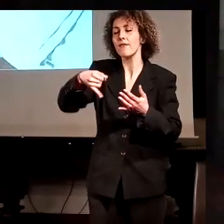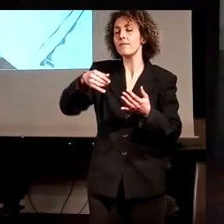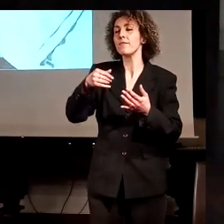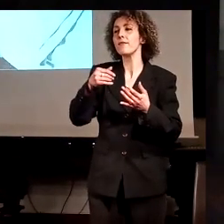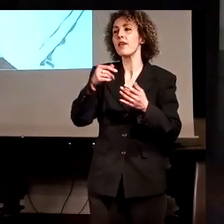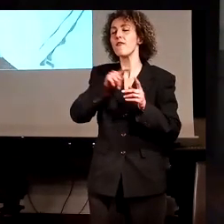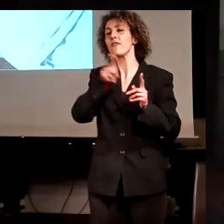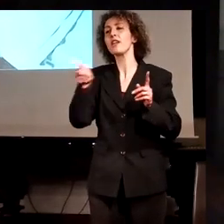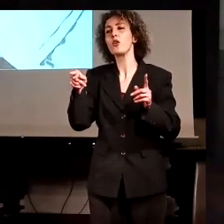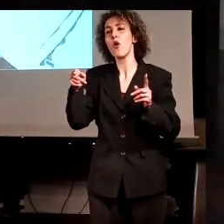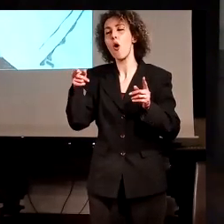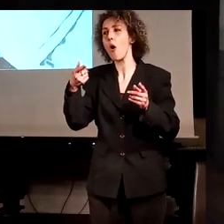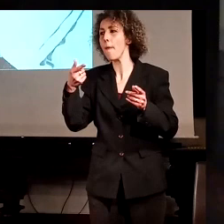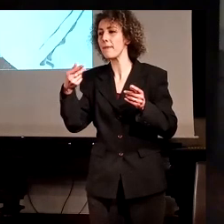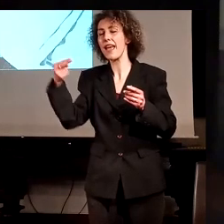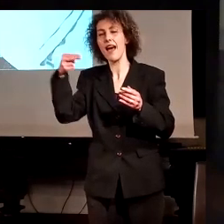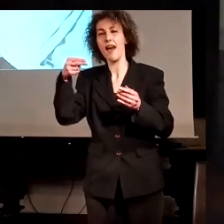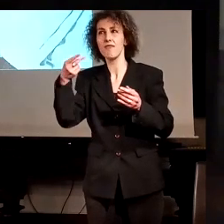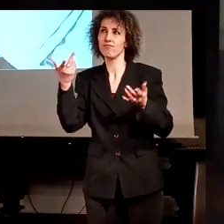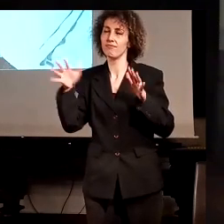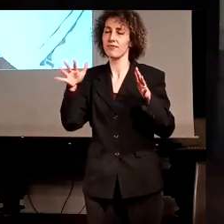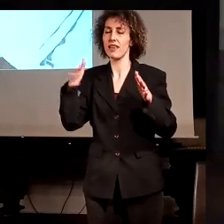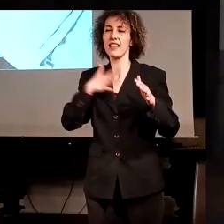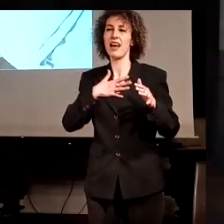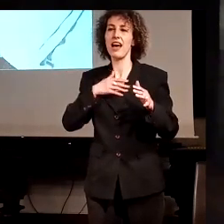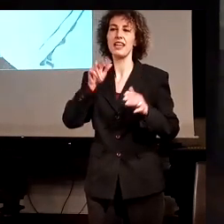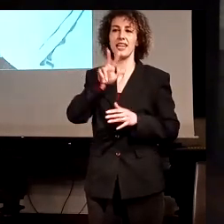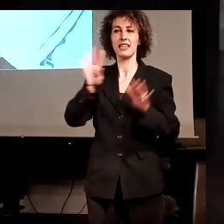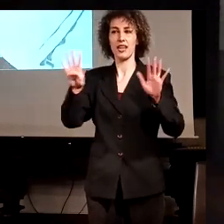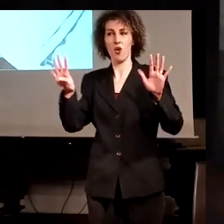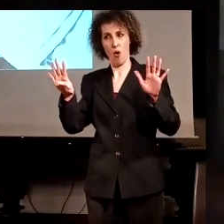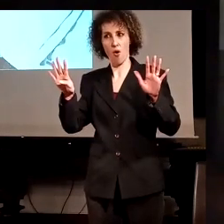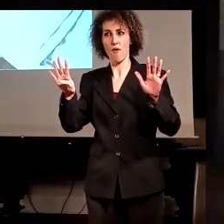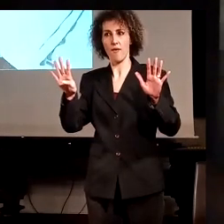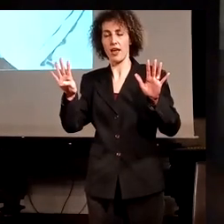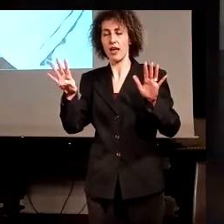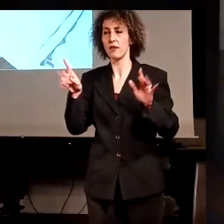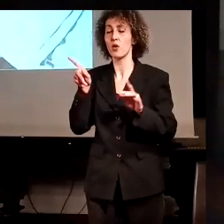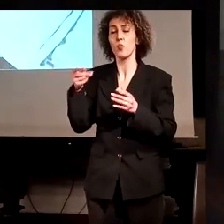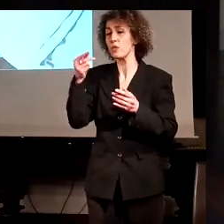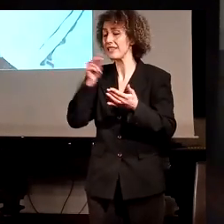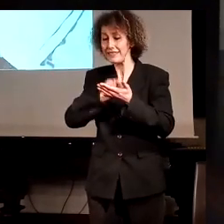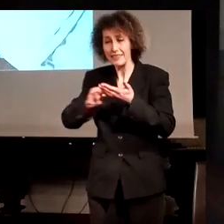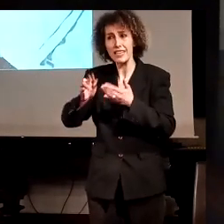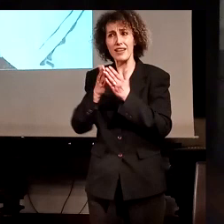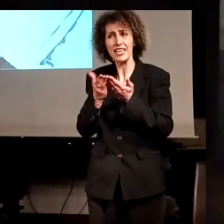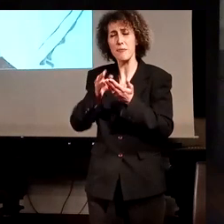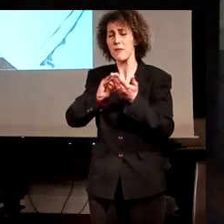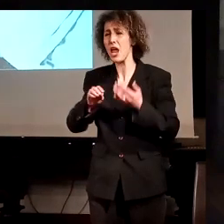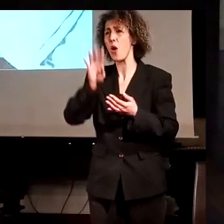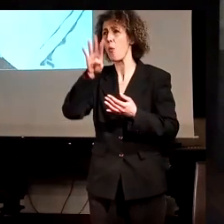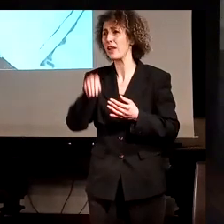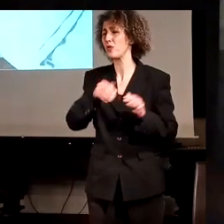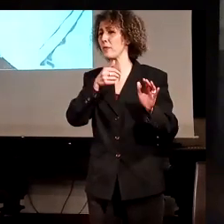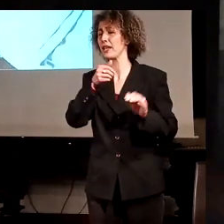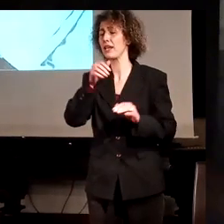cinque anni prima di morire quindi a 39 anni immaginate mentre succede questo scrive tutti i suoi libri 4.500